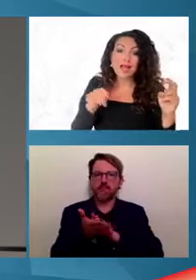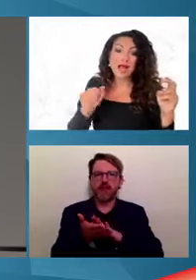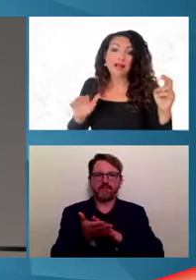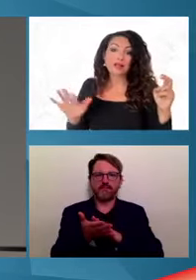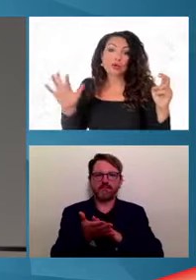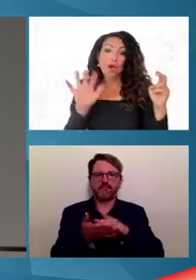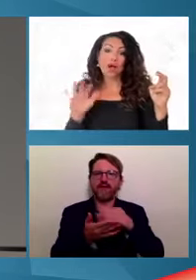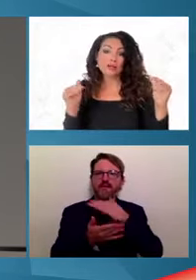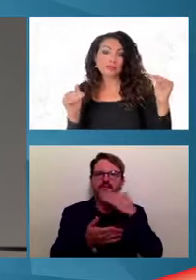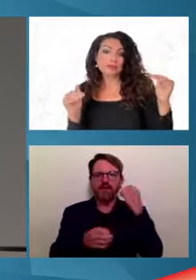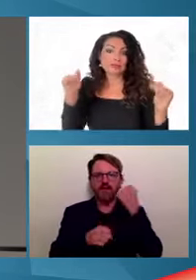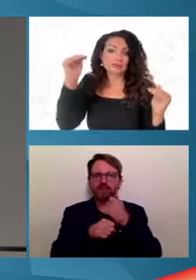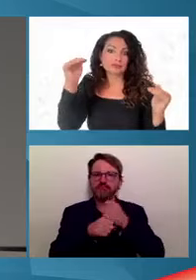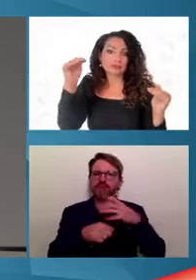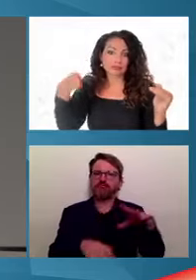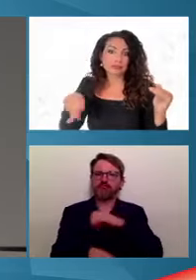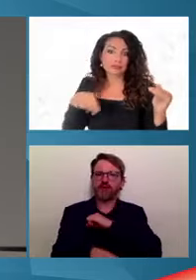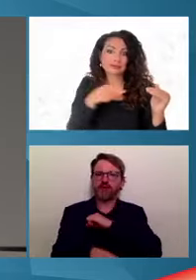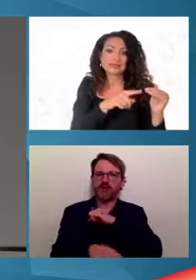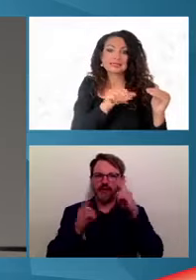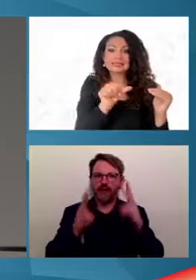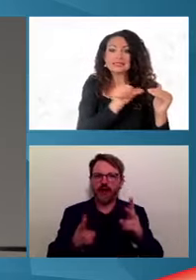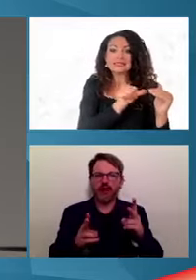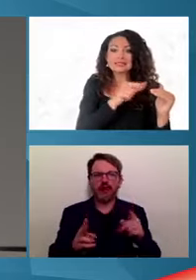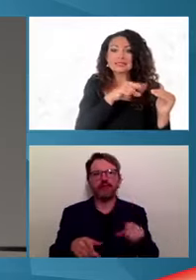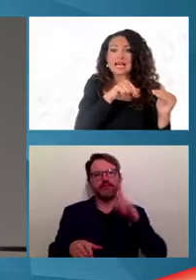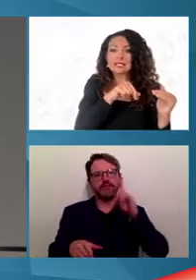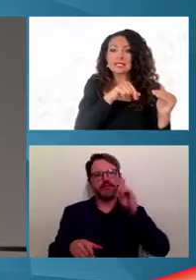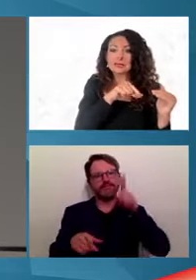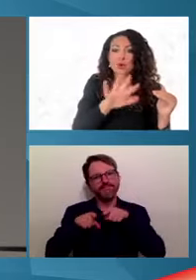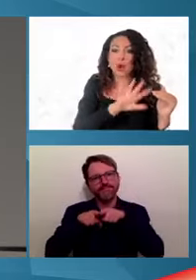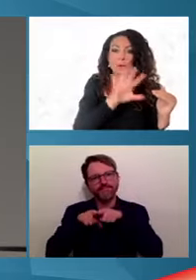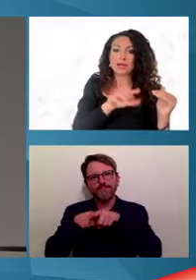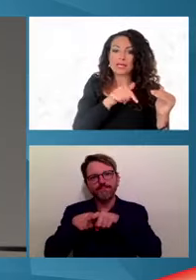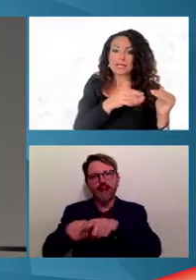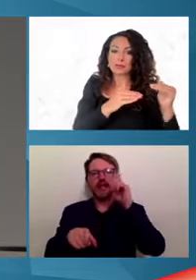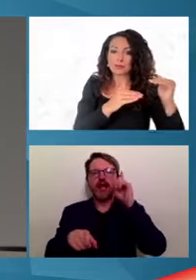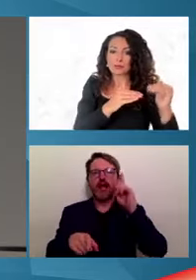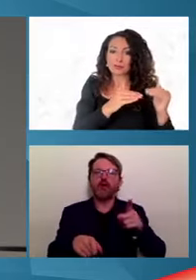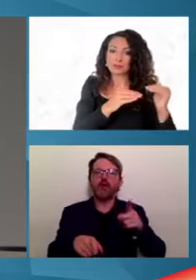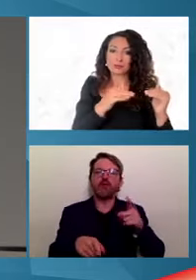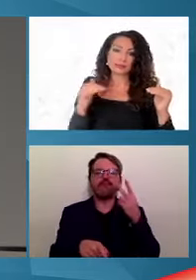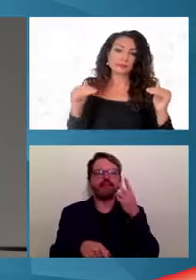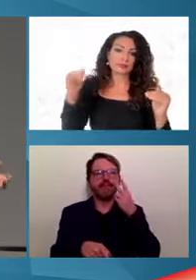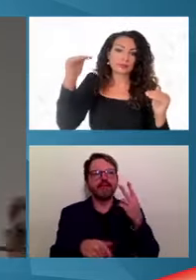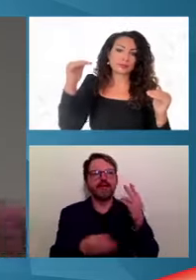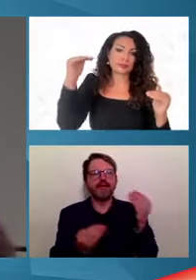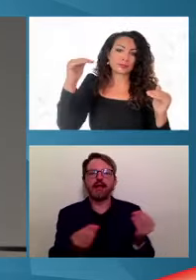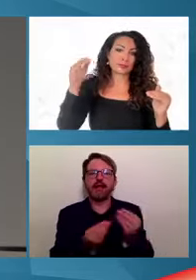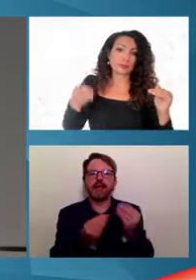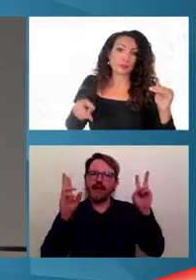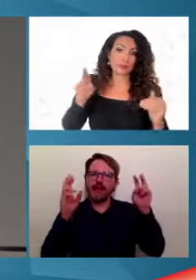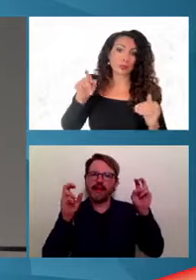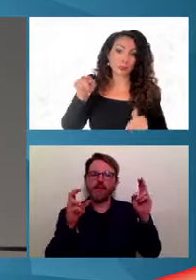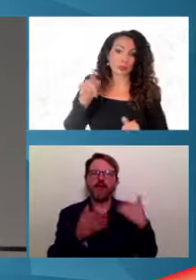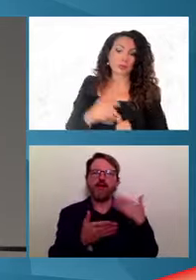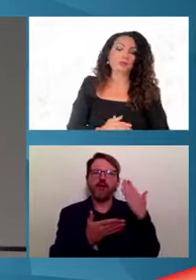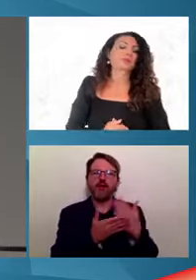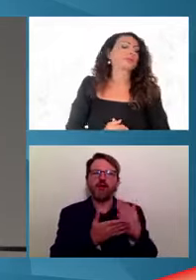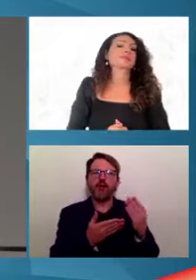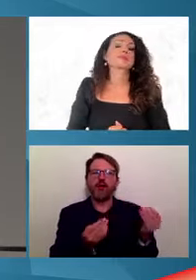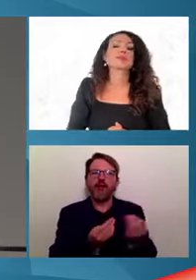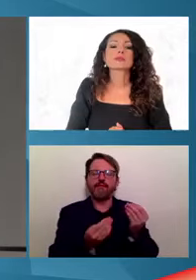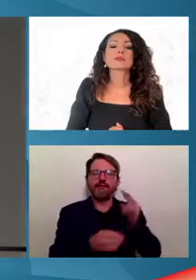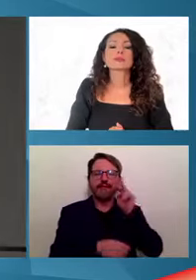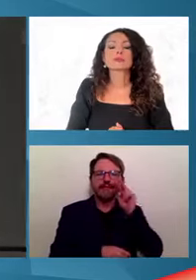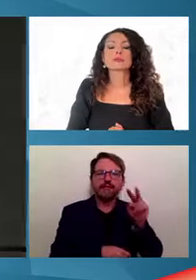haben aber gleichzeitig schon auch das Thema, dass Brüche sichtbar geworden sind, die vielleicht vorher schon vorhanden waren in unserer